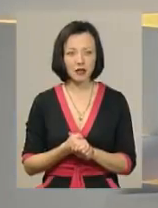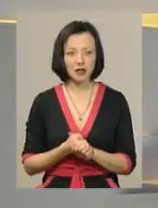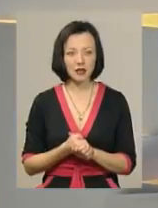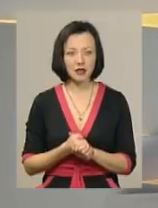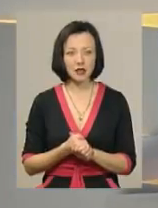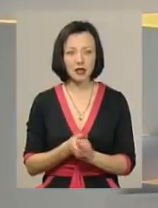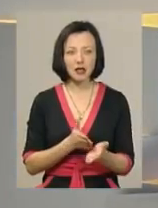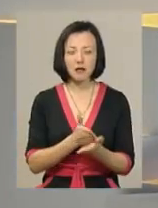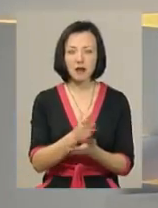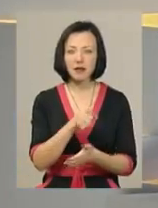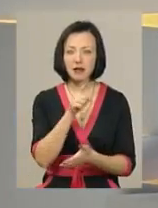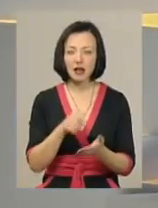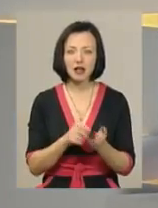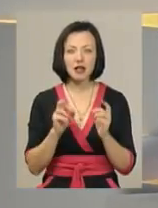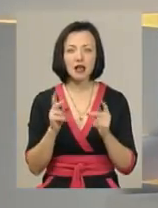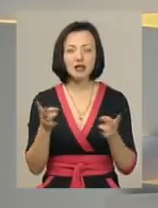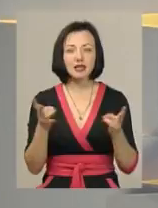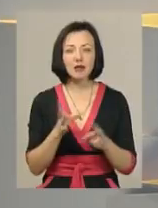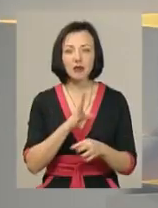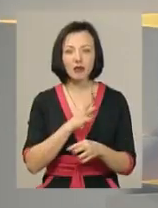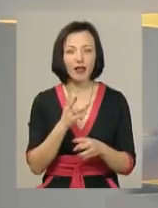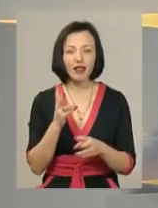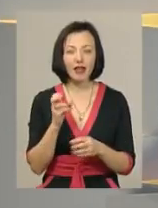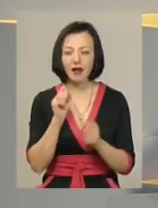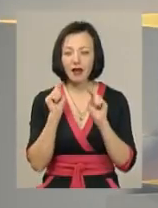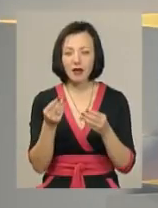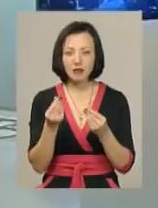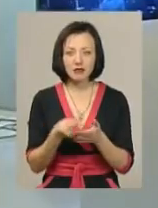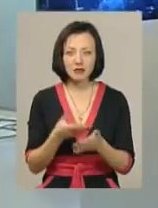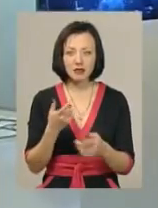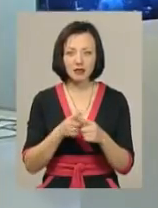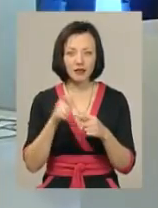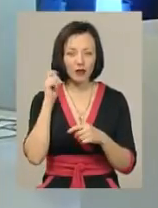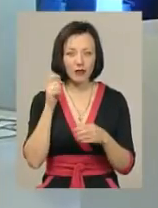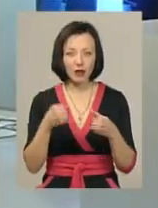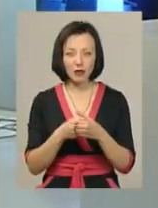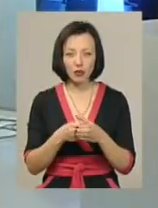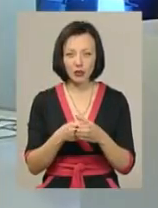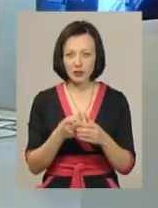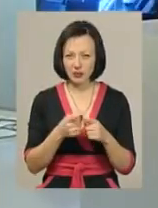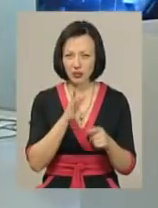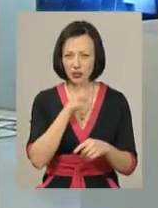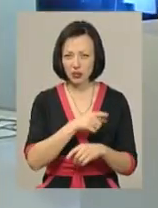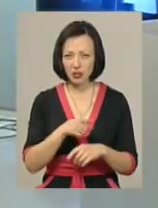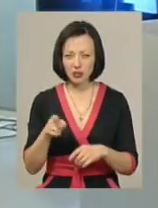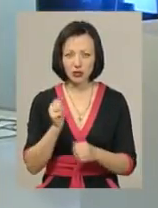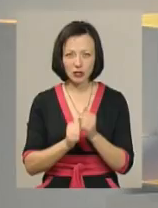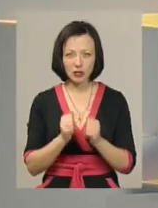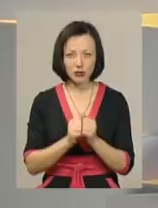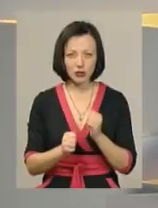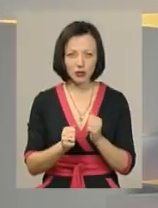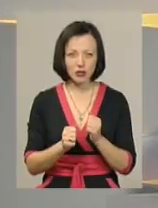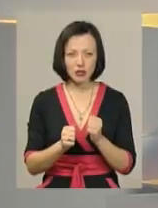таке русло направити Наскільки треба бути нематеріальними саме з цією віковою категорією адже в цей час там дуже часто